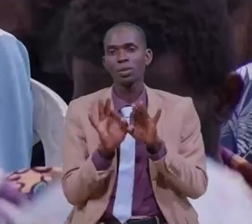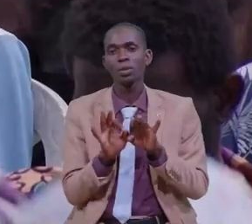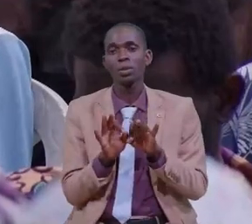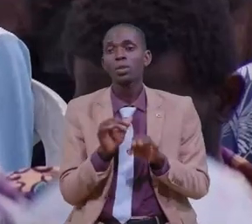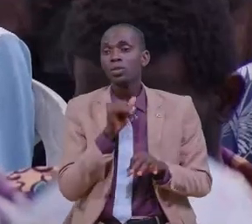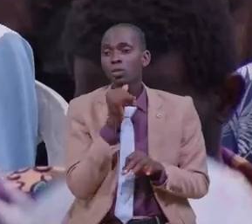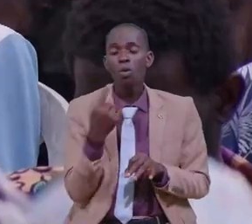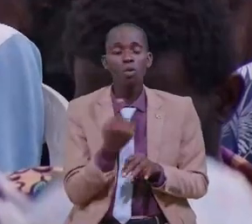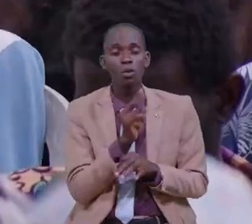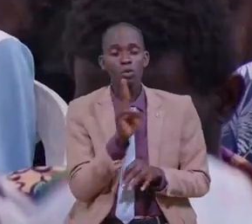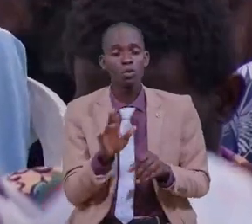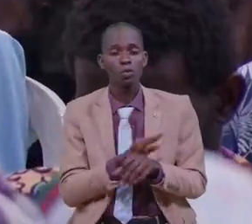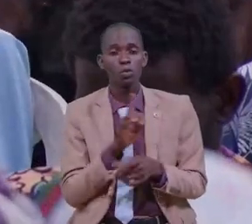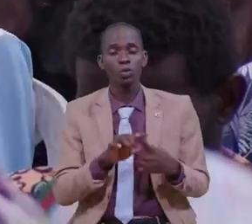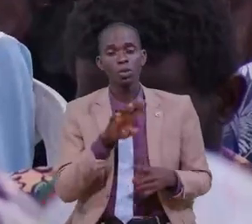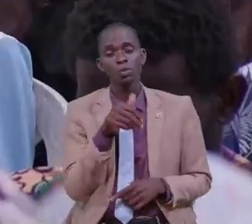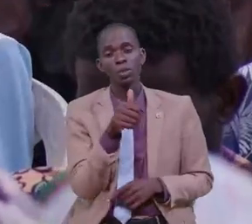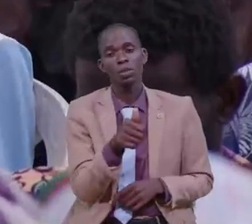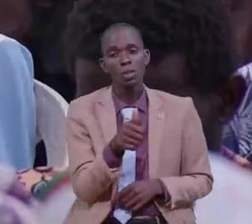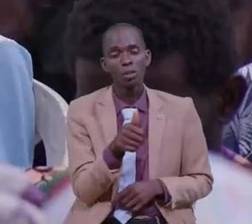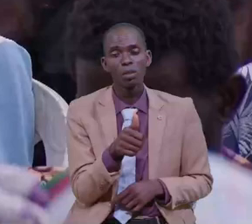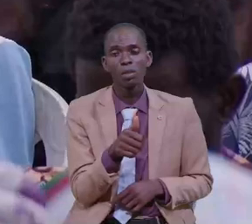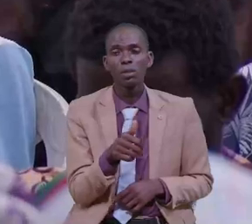non seulement utile,